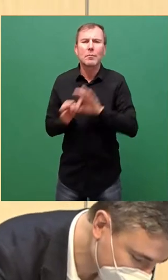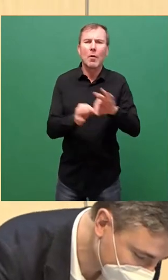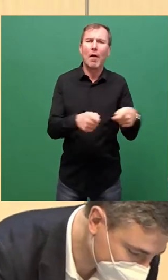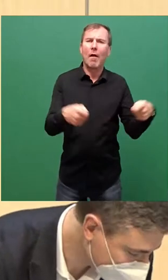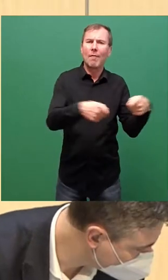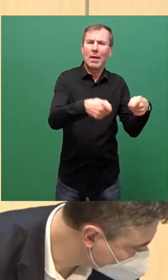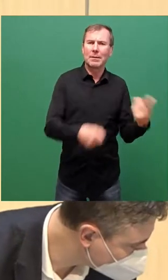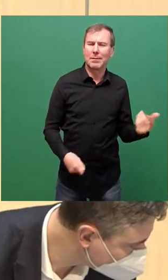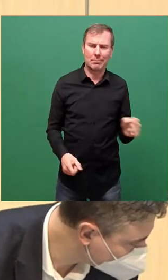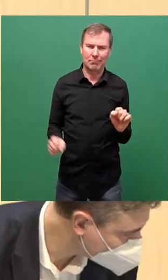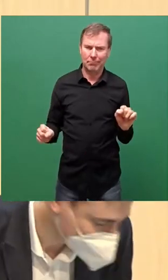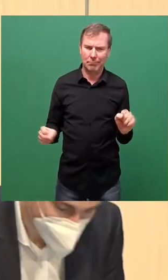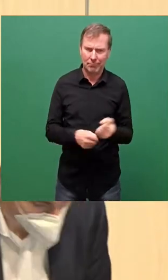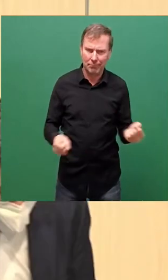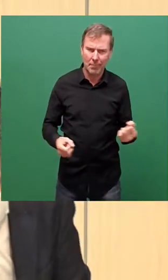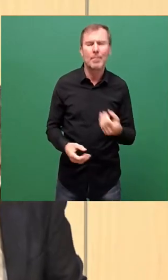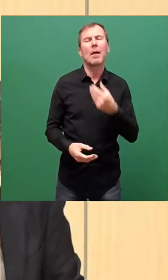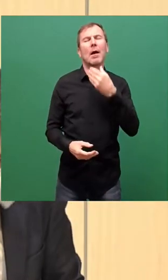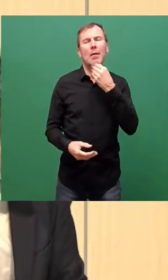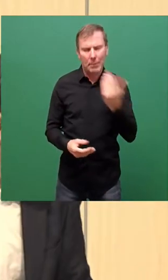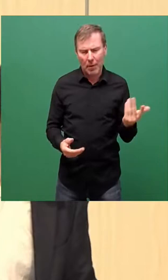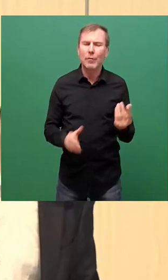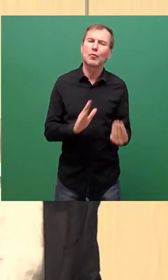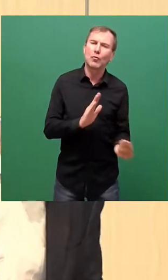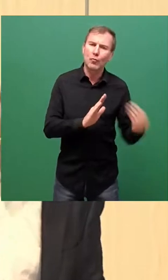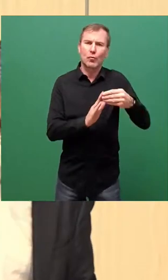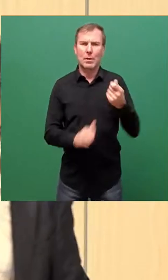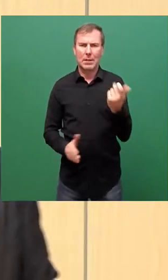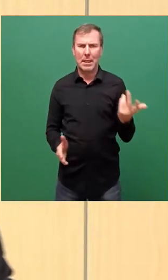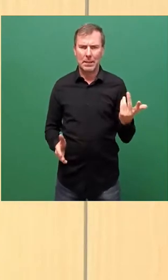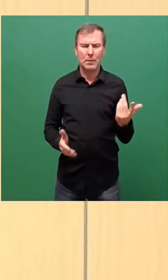mitzufinanzieren, bedarf es dazu zusätzliches Geld. Das bekommen wir zum einen vom